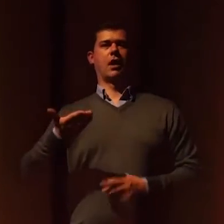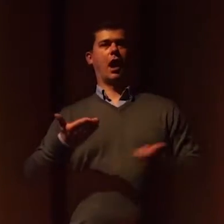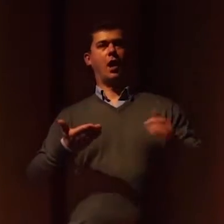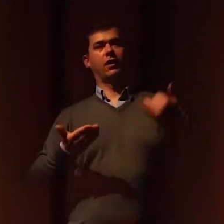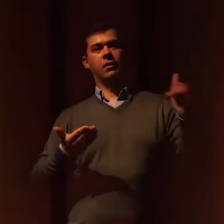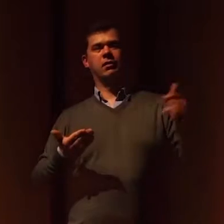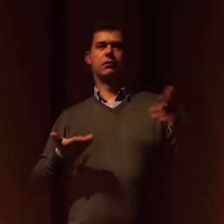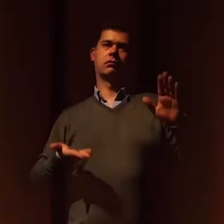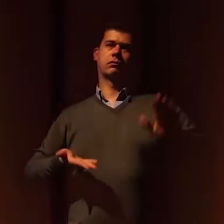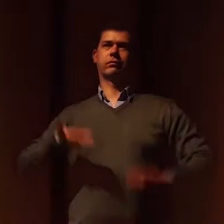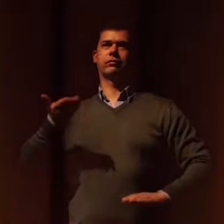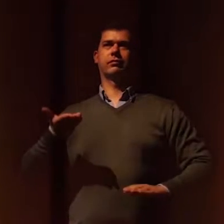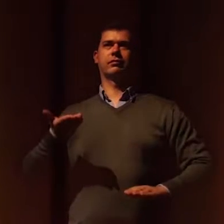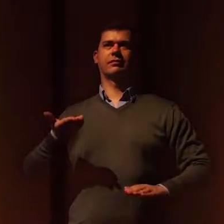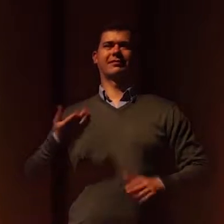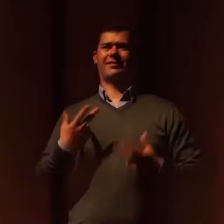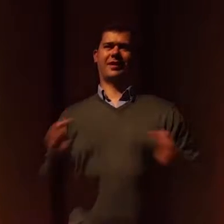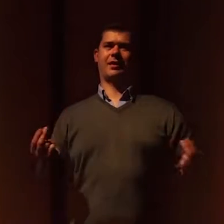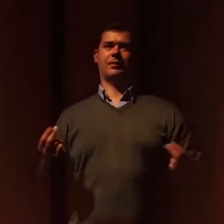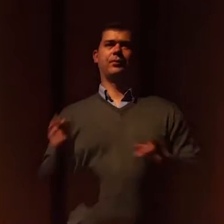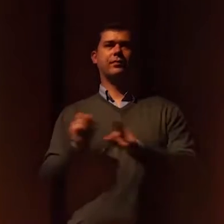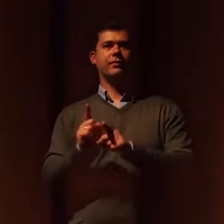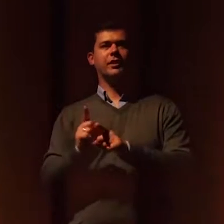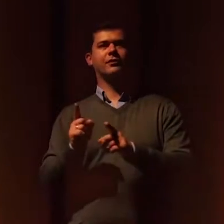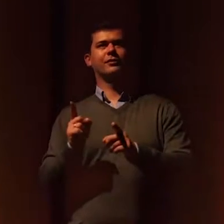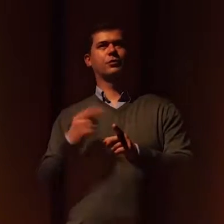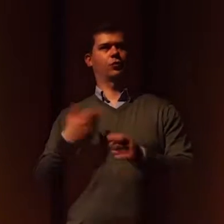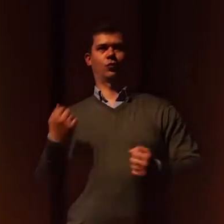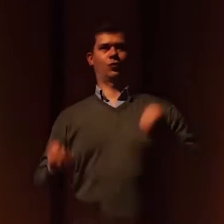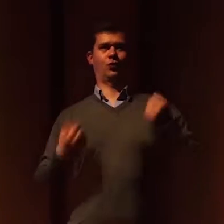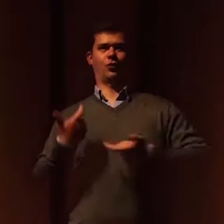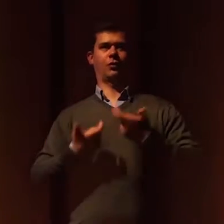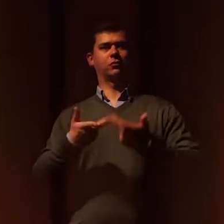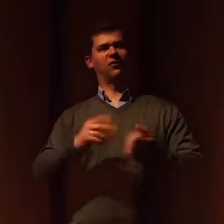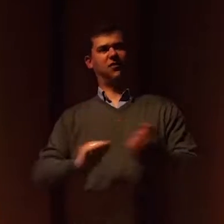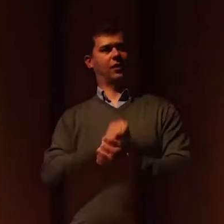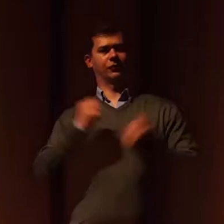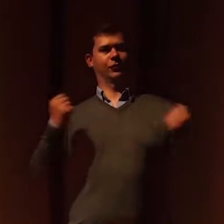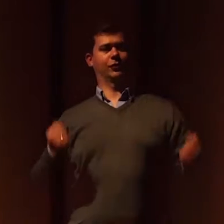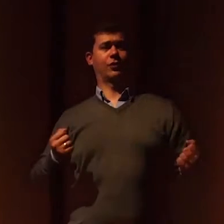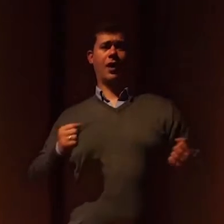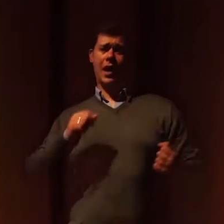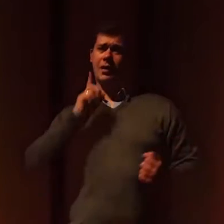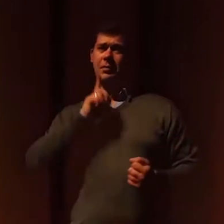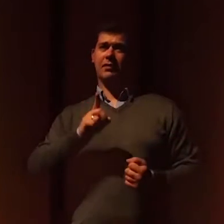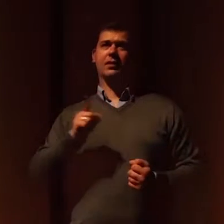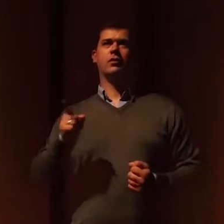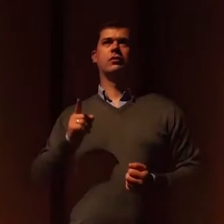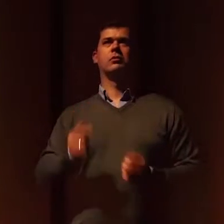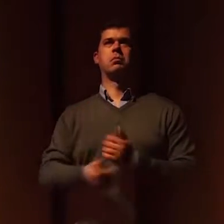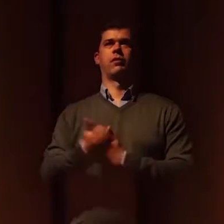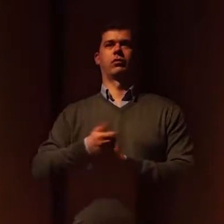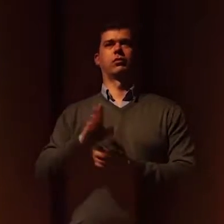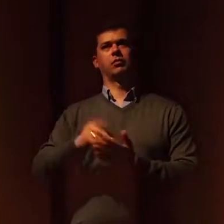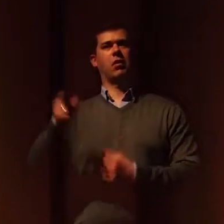przynależy do większości bo z tym jest znacznie trudniej walczyć ale często z takich powodów